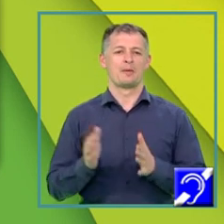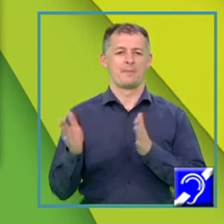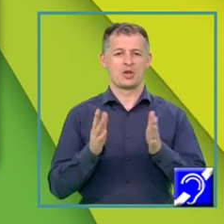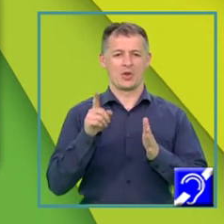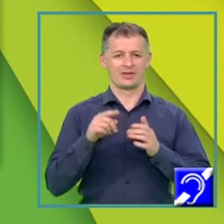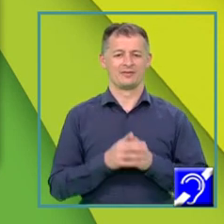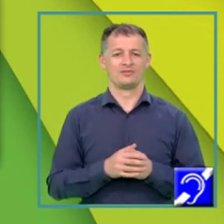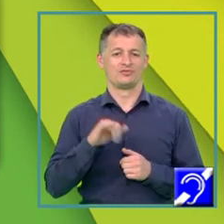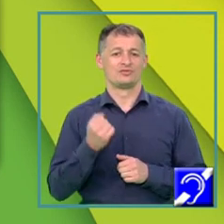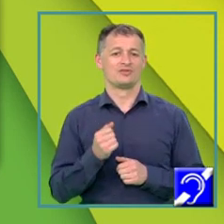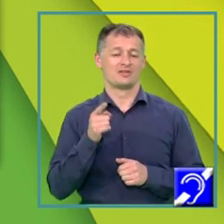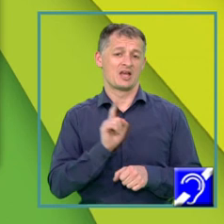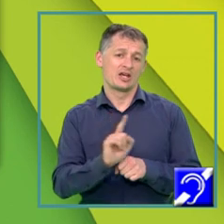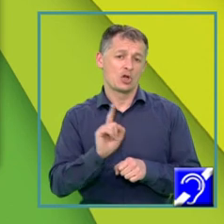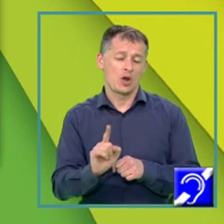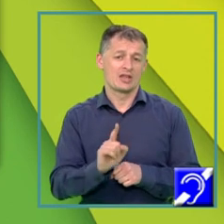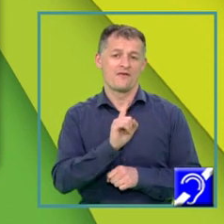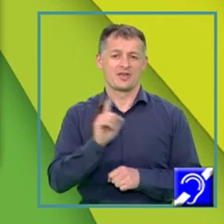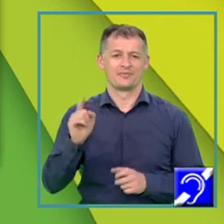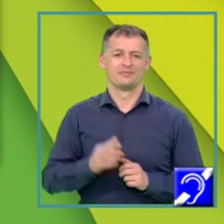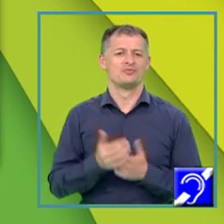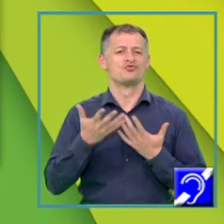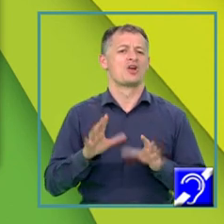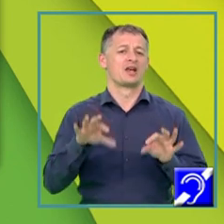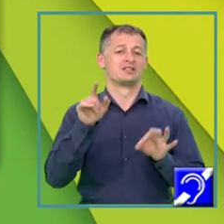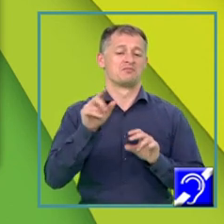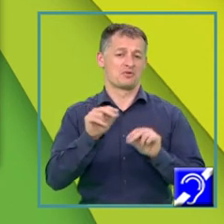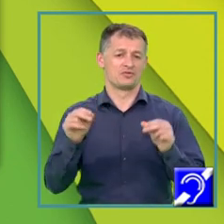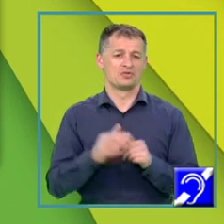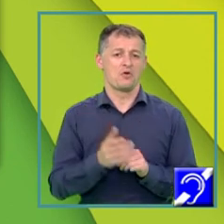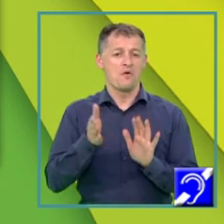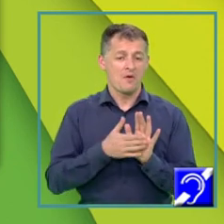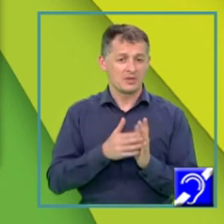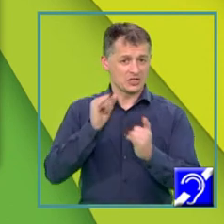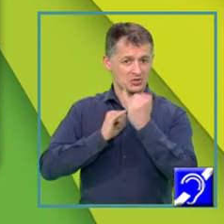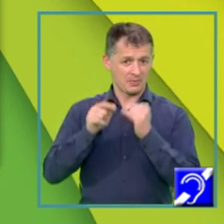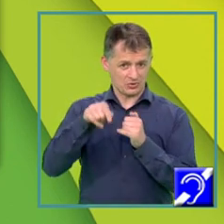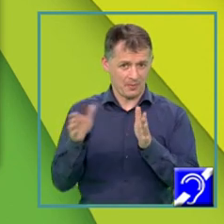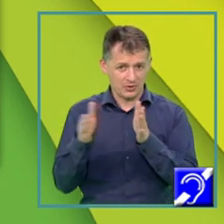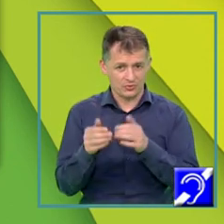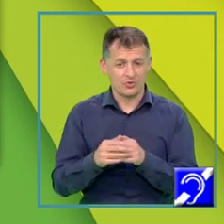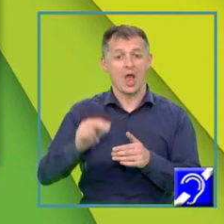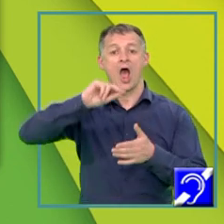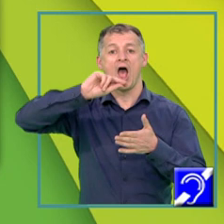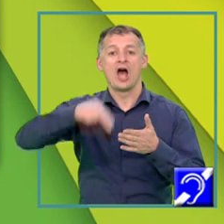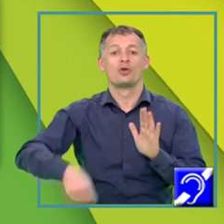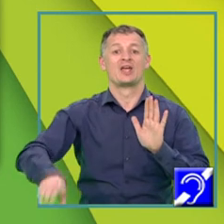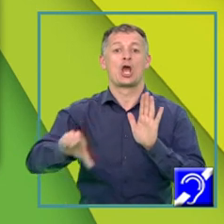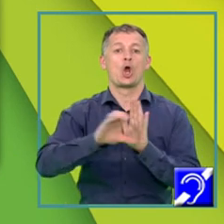1951-1964 și a câte unei caracteristici a fiecăruia. Ce am găsit eu? Un fapt istoric pentru acea perioadă, adoptarea Constituției